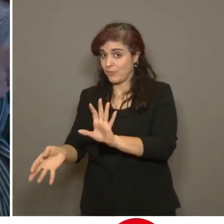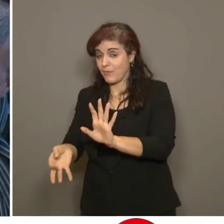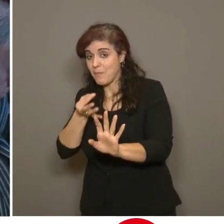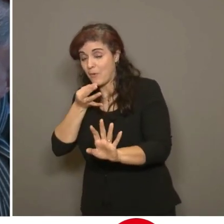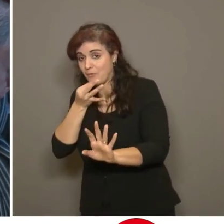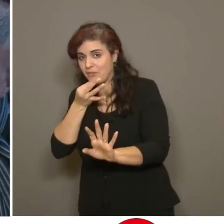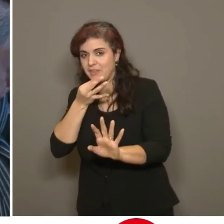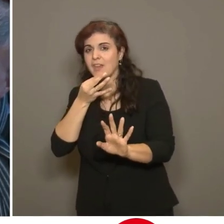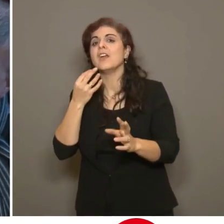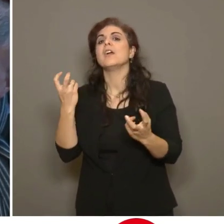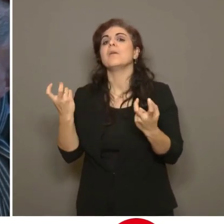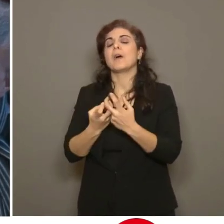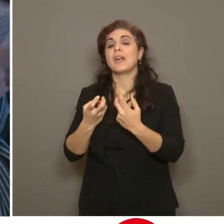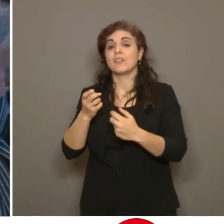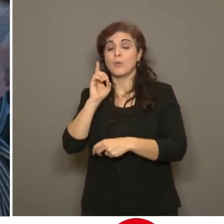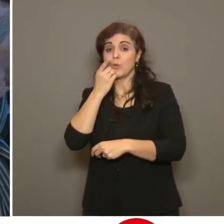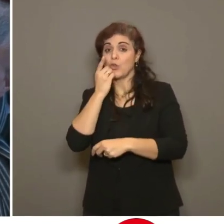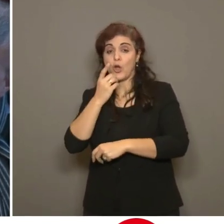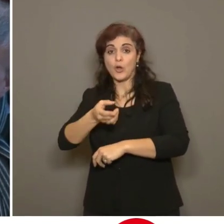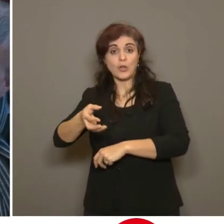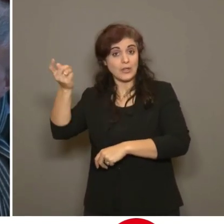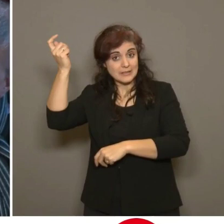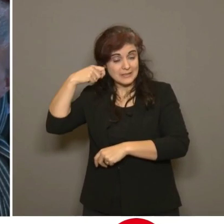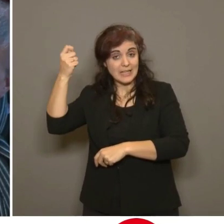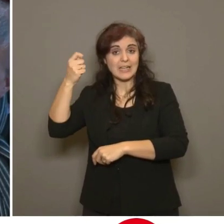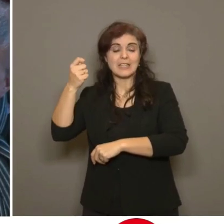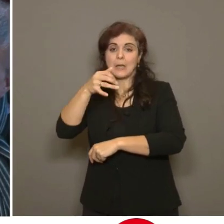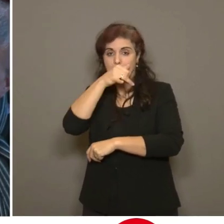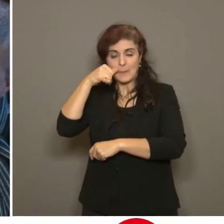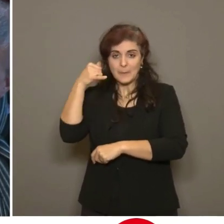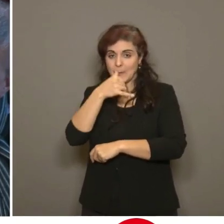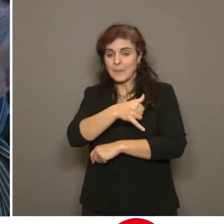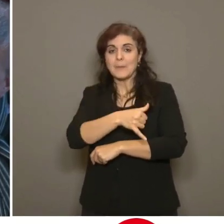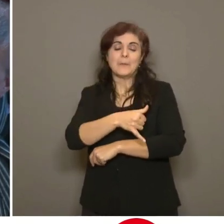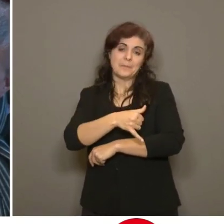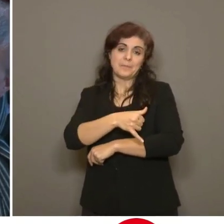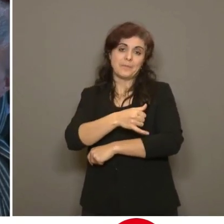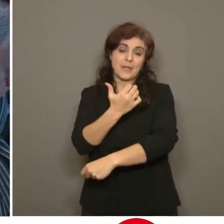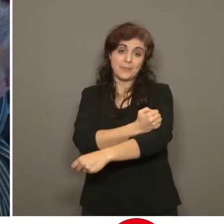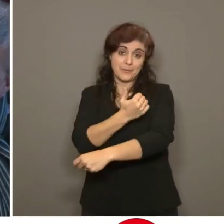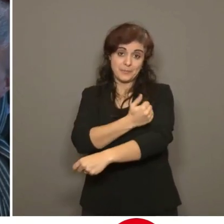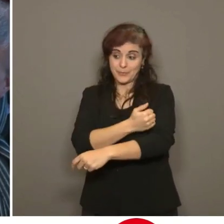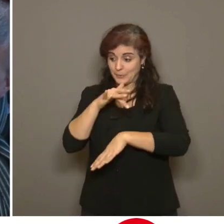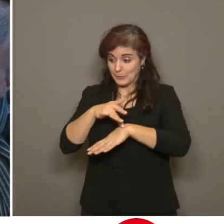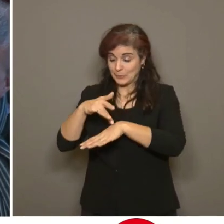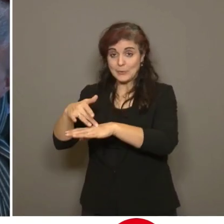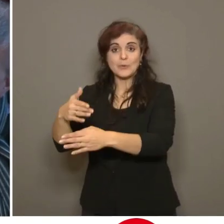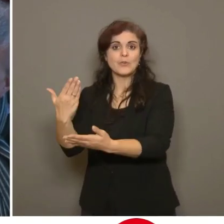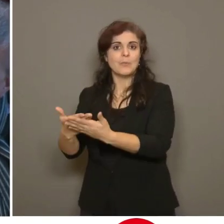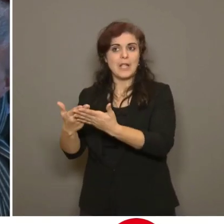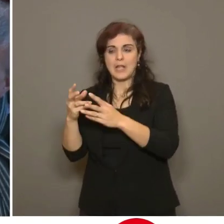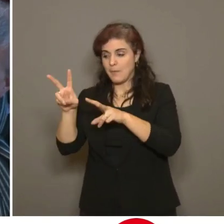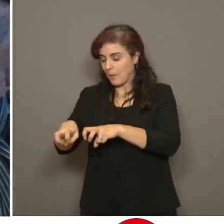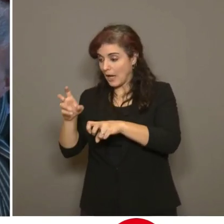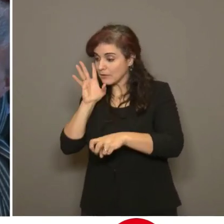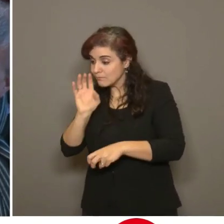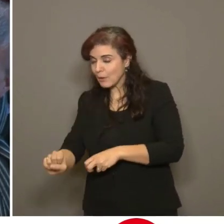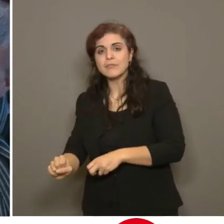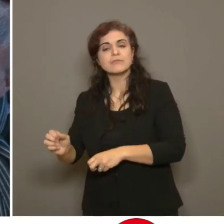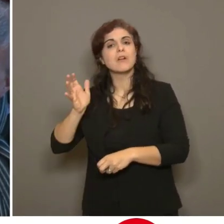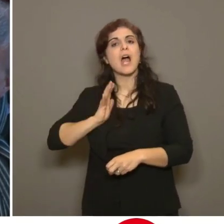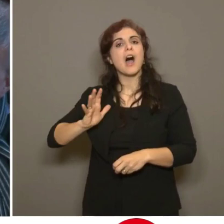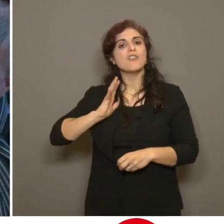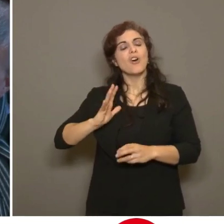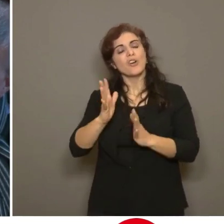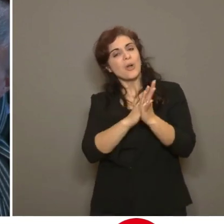de substances illicites, telles que le crack et l'héroïne, est désormais une réalité quotidienne dans ce parc, autrefois symbole de